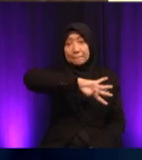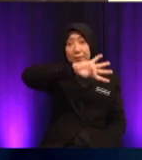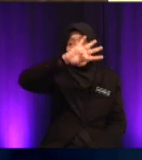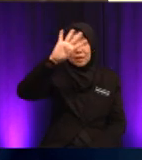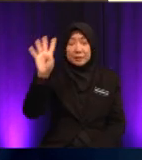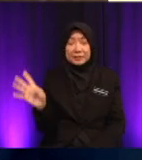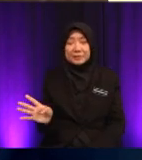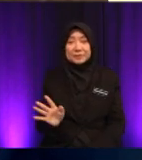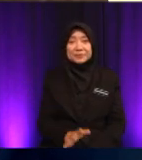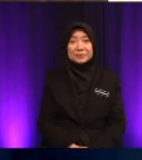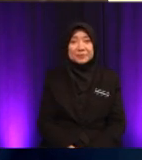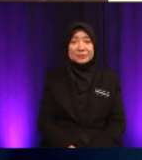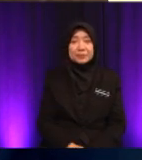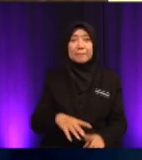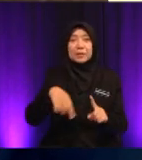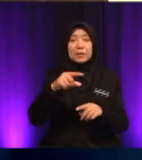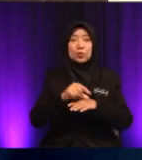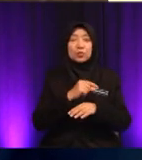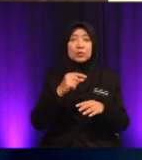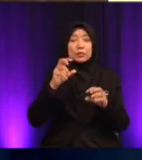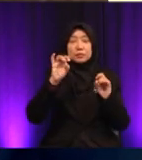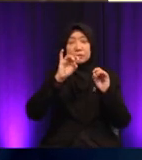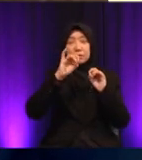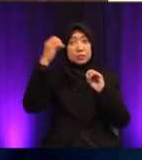eksperimen apabila kita menggunakan cahaya kita